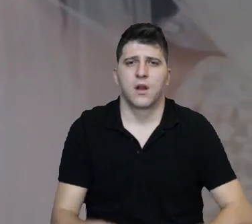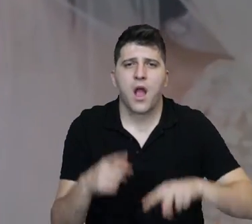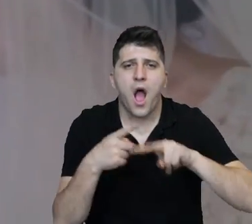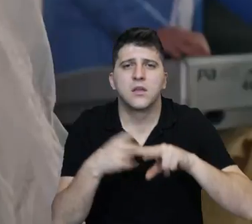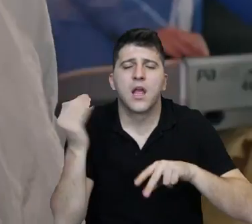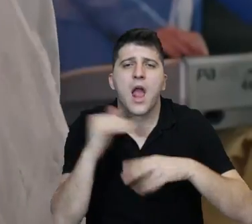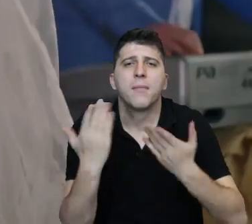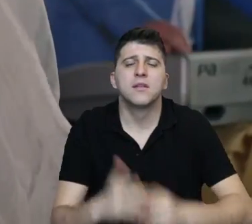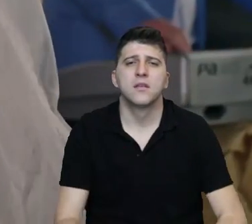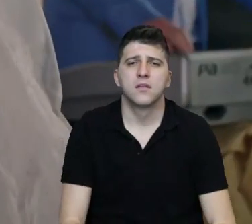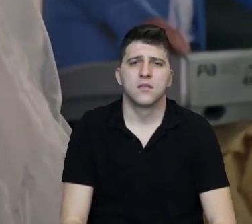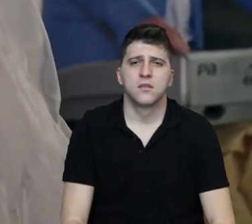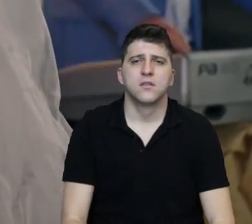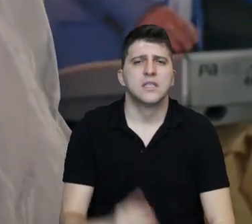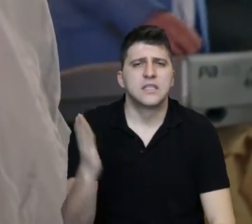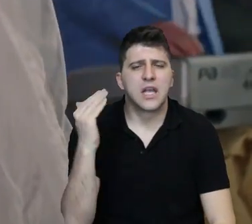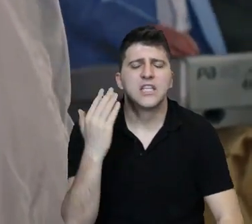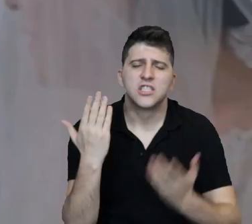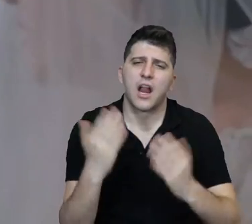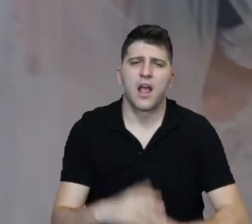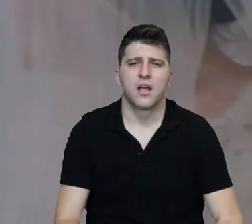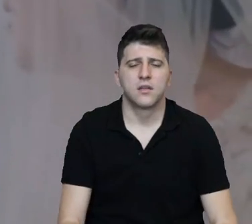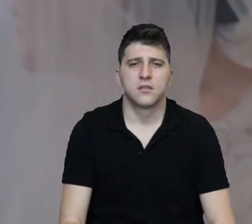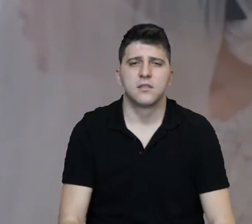Arda gelmedi daha. Gelir inşallah.